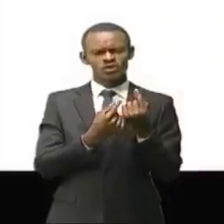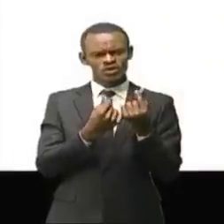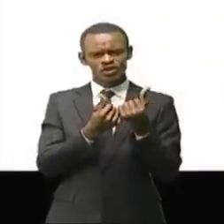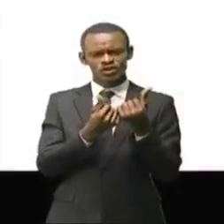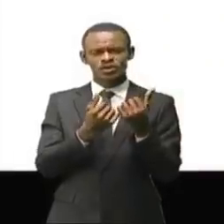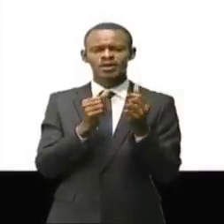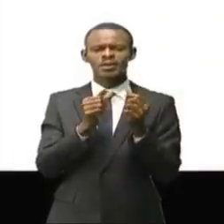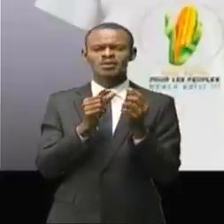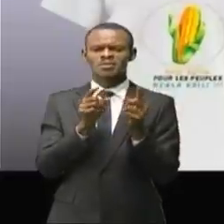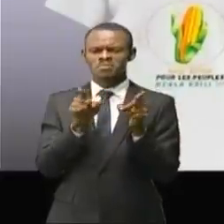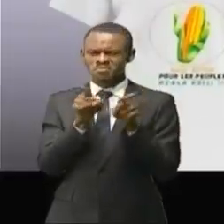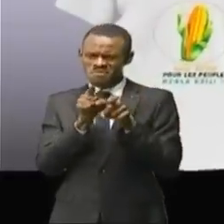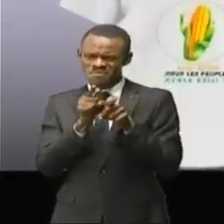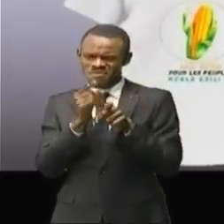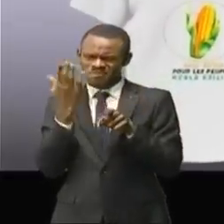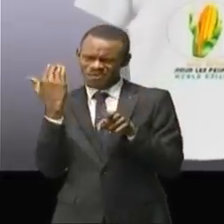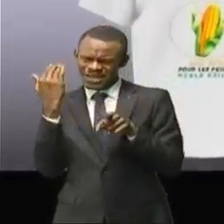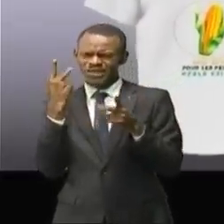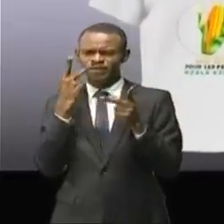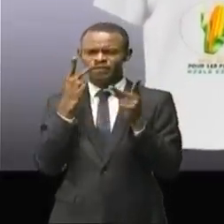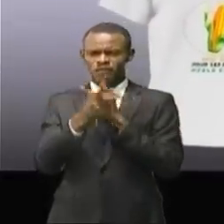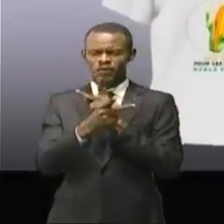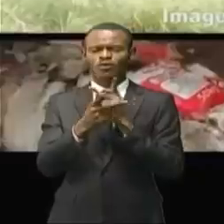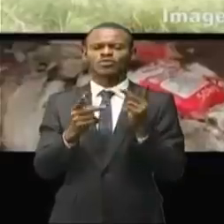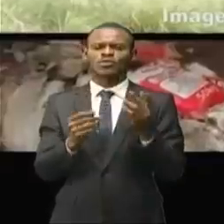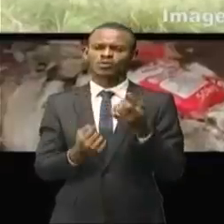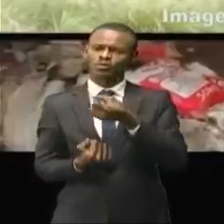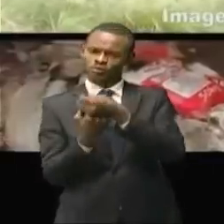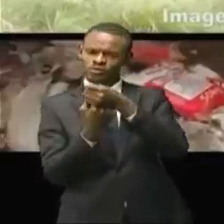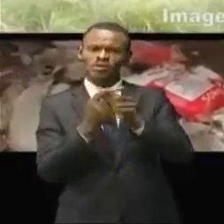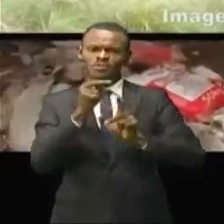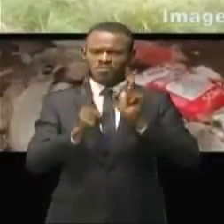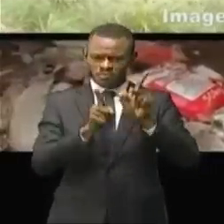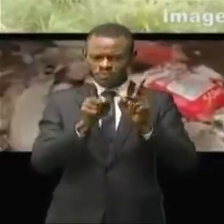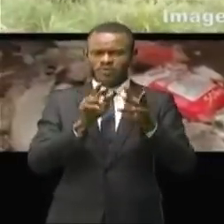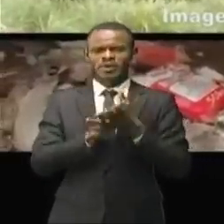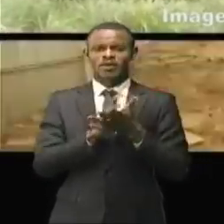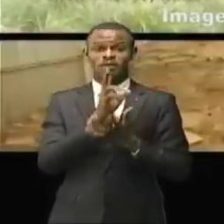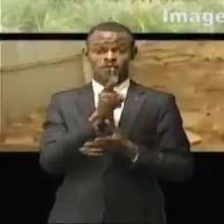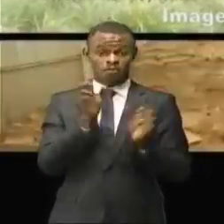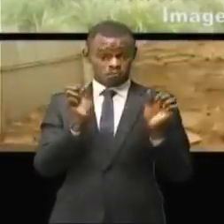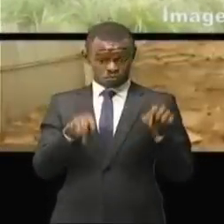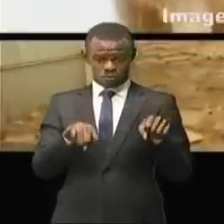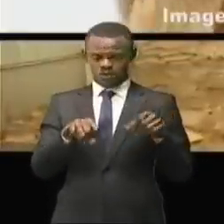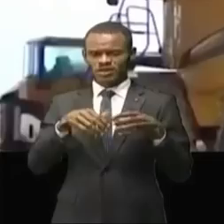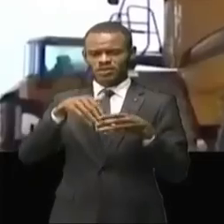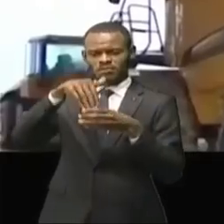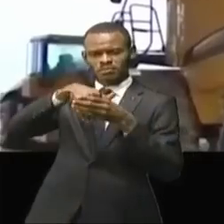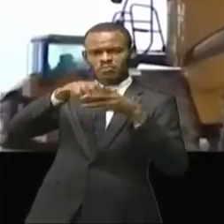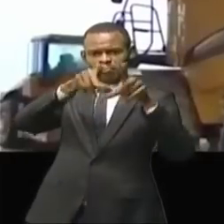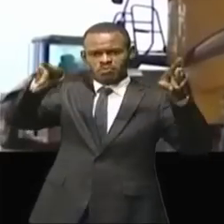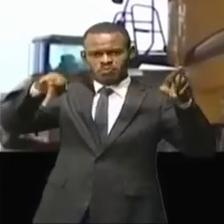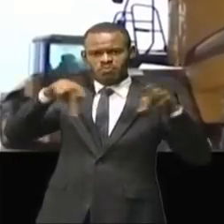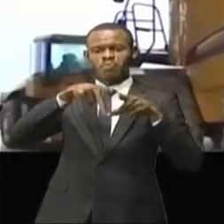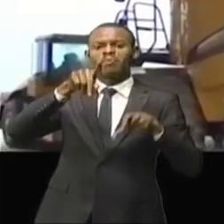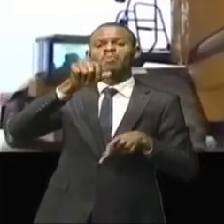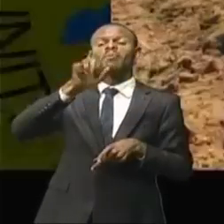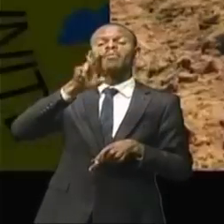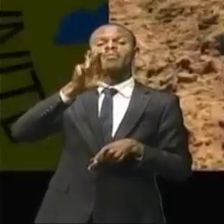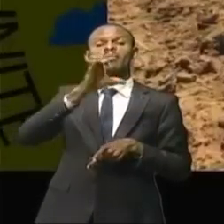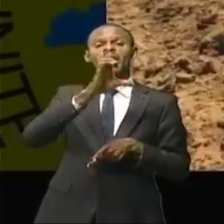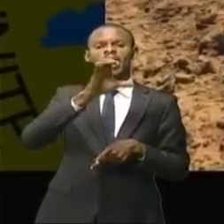le peuple d'abord oui c'est possible pour élancer les parcs à gants industriels des bouquins galonso